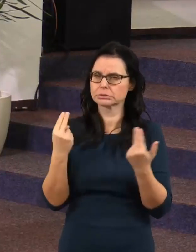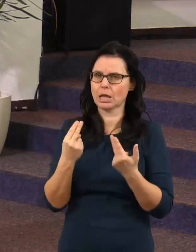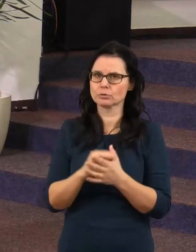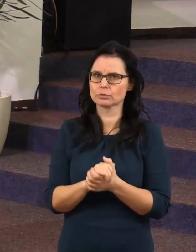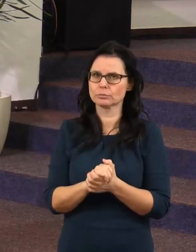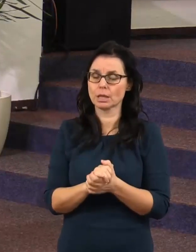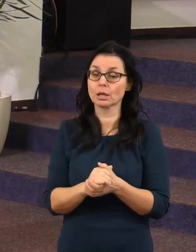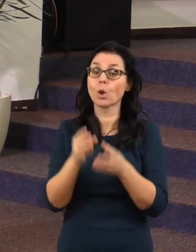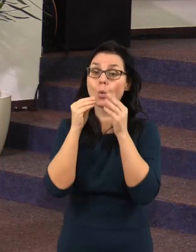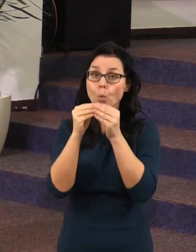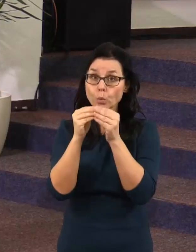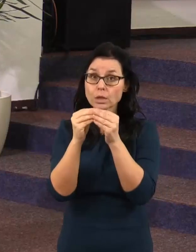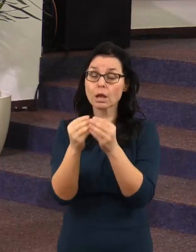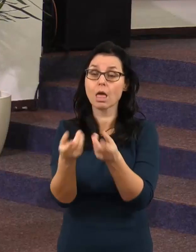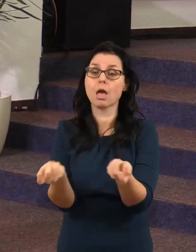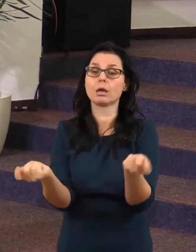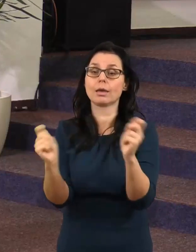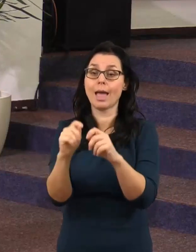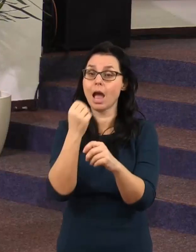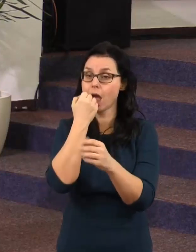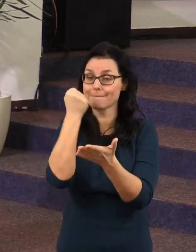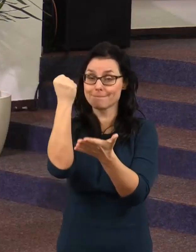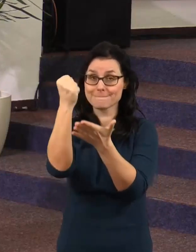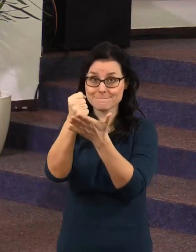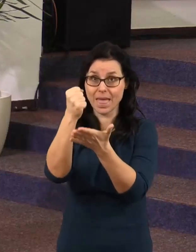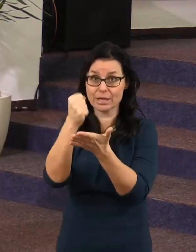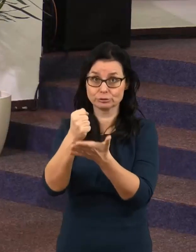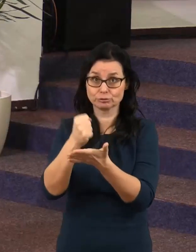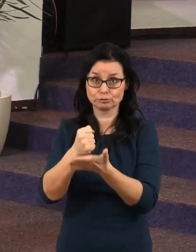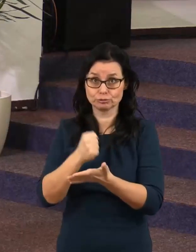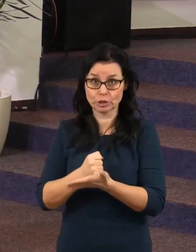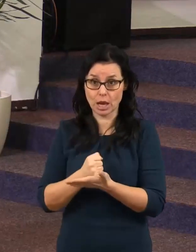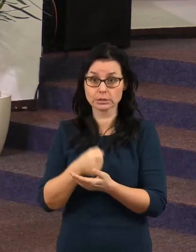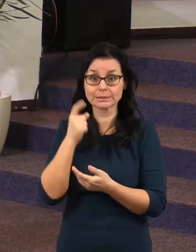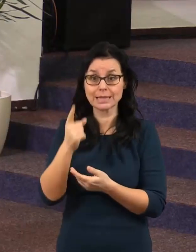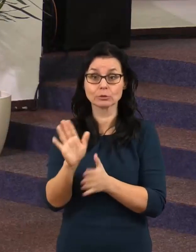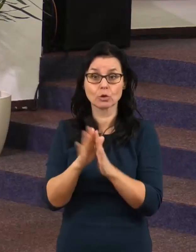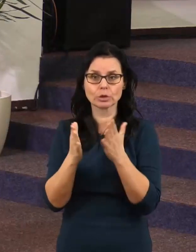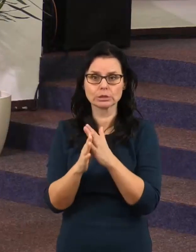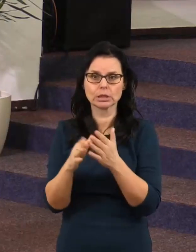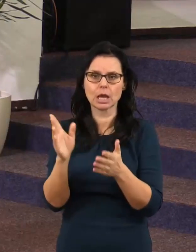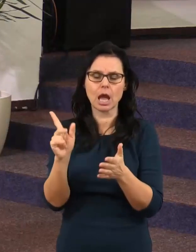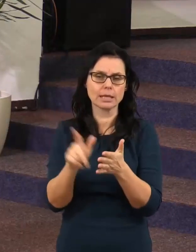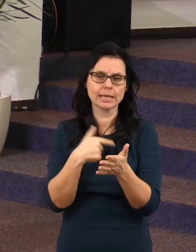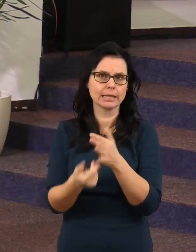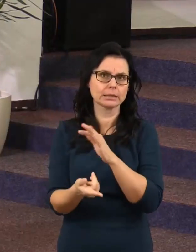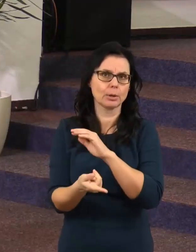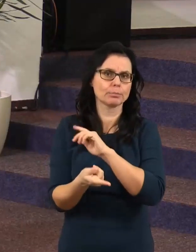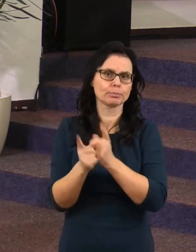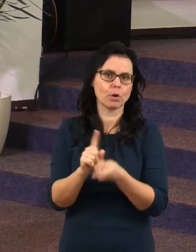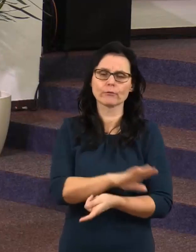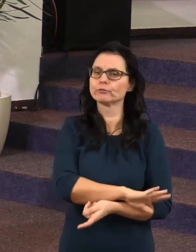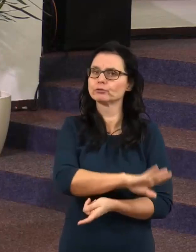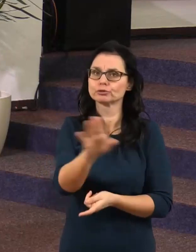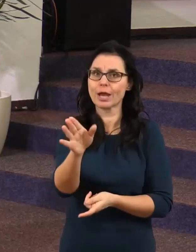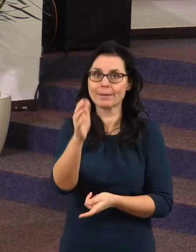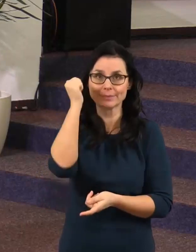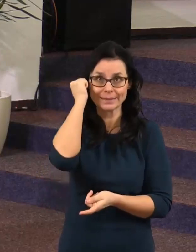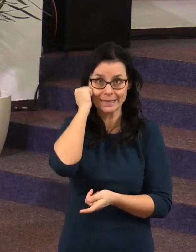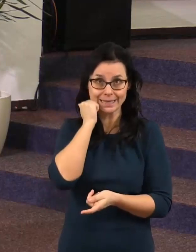Zapečeť tuto knihu. Tato kniha není určená všem lidem